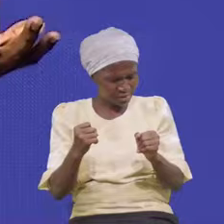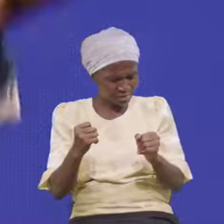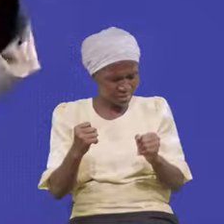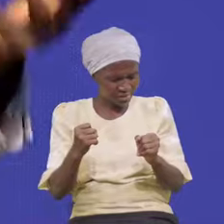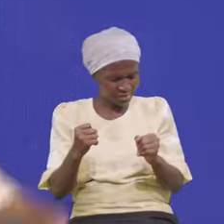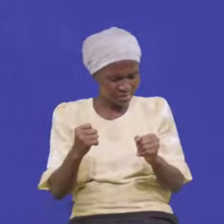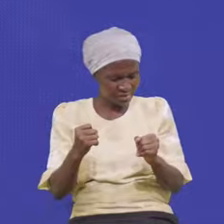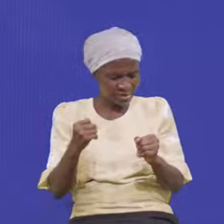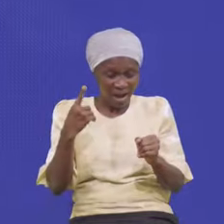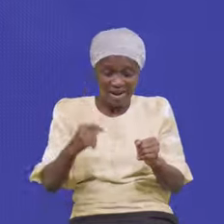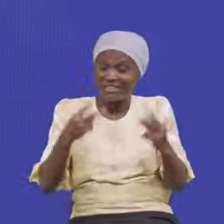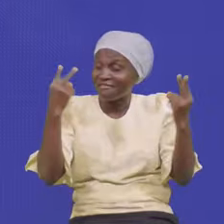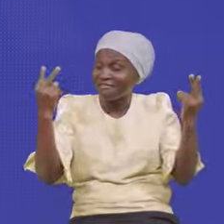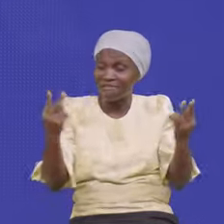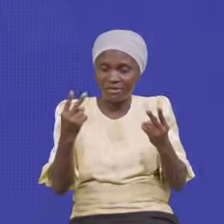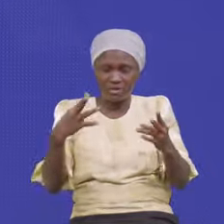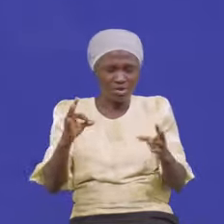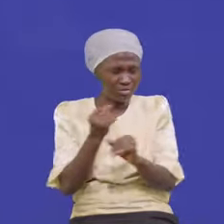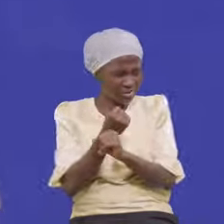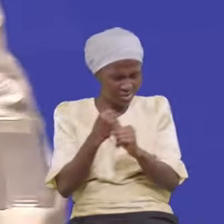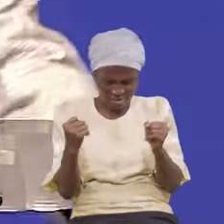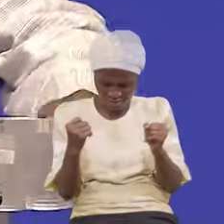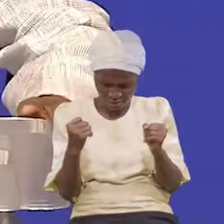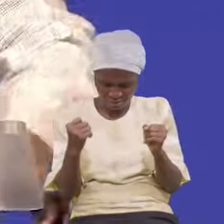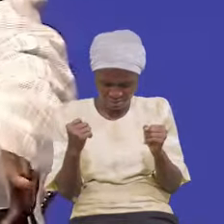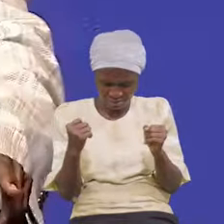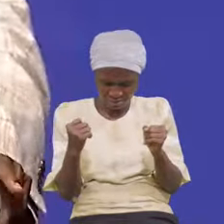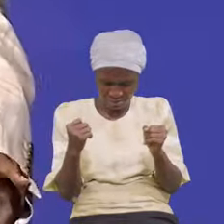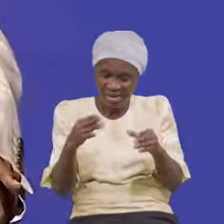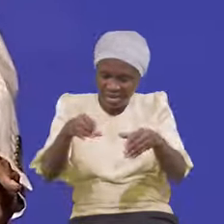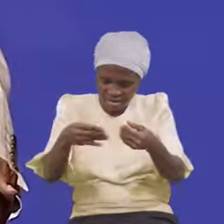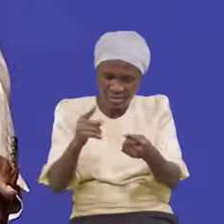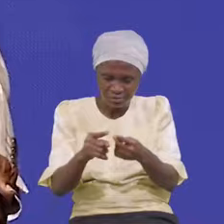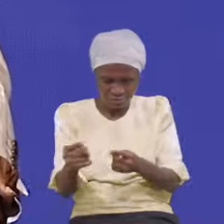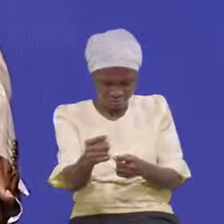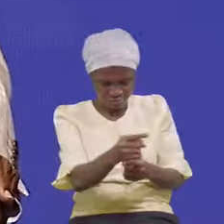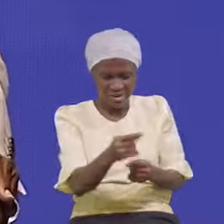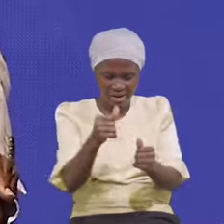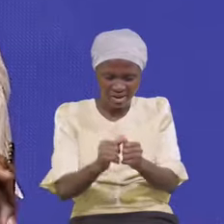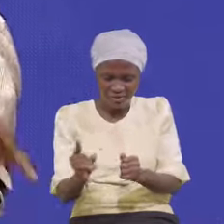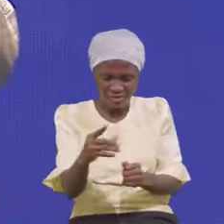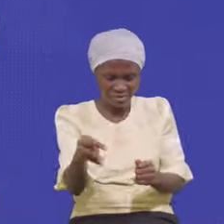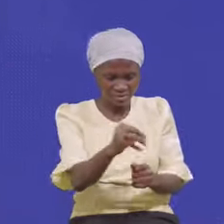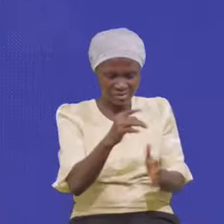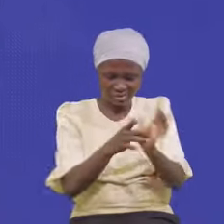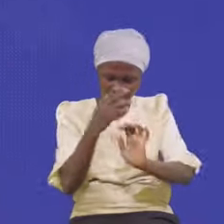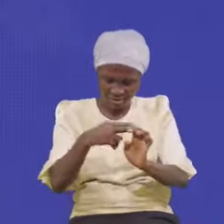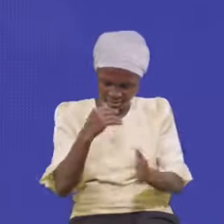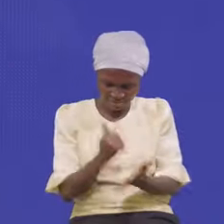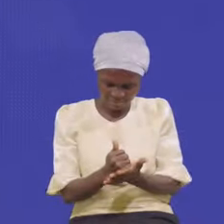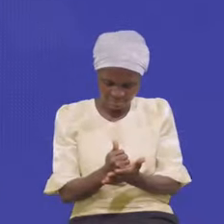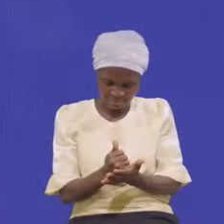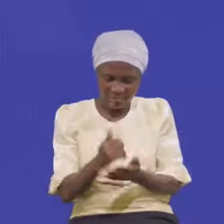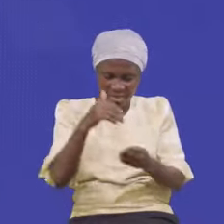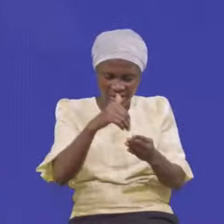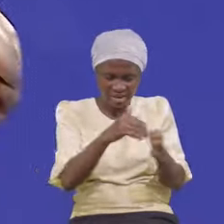and the victory of salvation రక్షణ యొక్క విజయం grant to every one of them వారిలో ప్రతి ఒక్కరికి అనుగ్రహించండి